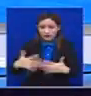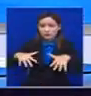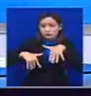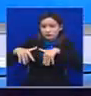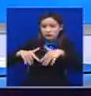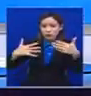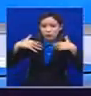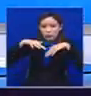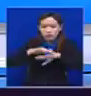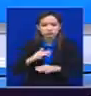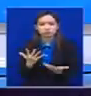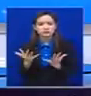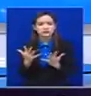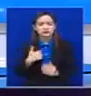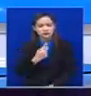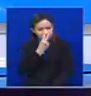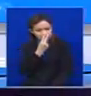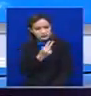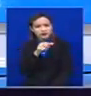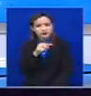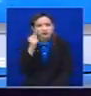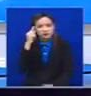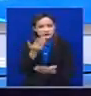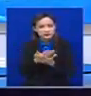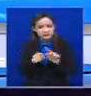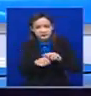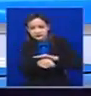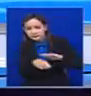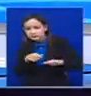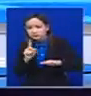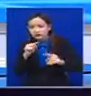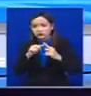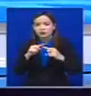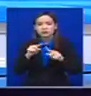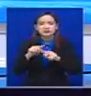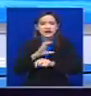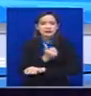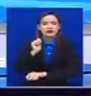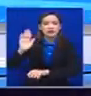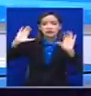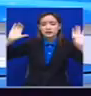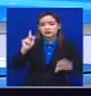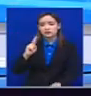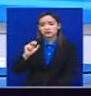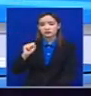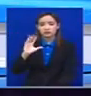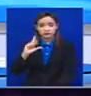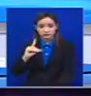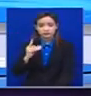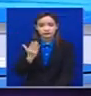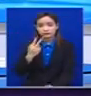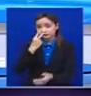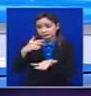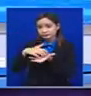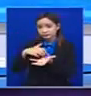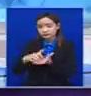ร่วมพร้อมกับตั้งข้อสังเกตว่าเป็นการหมกเม็ดผลักดันโครงการโดยใช้อำนาจรัฐบาลคสช.ไปติดตามเรื่องนี้จากรายงาน